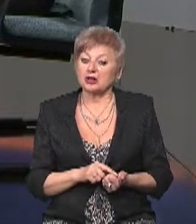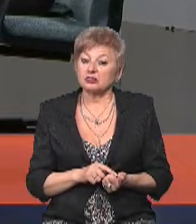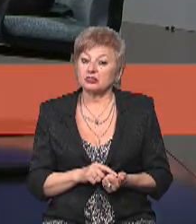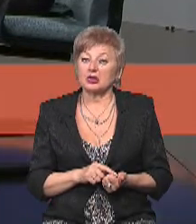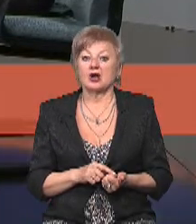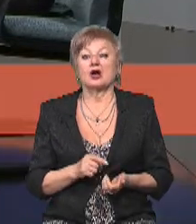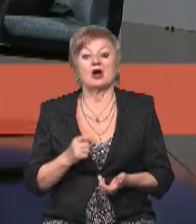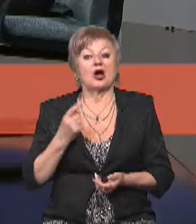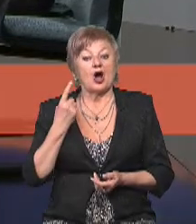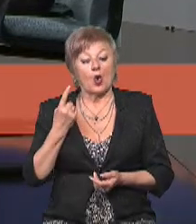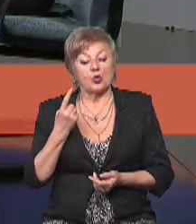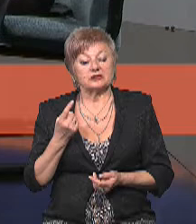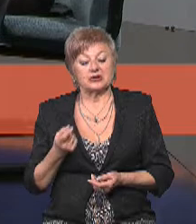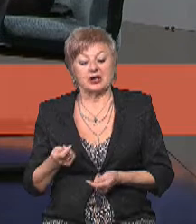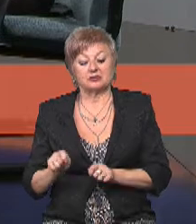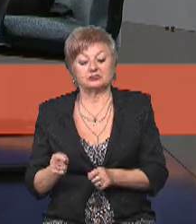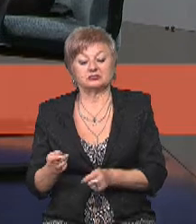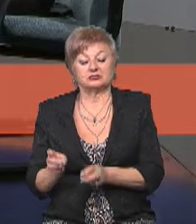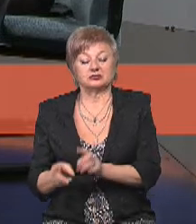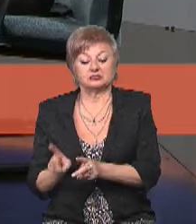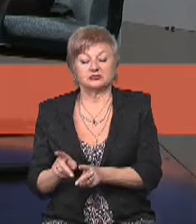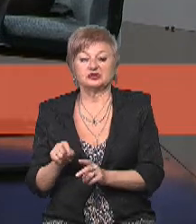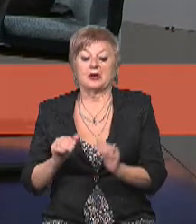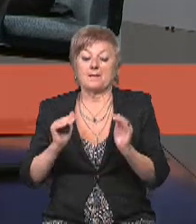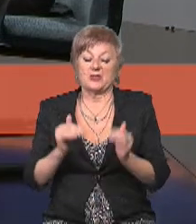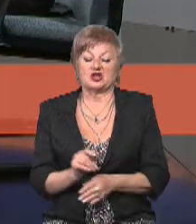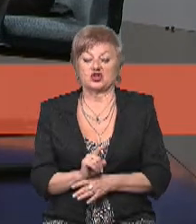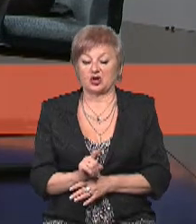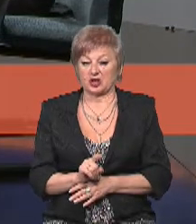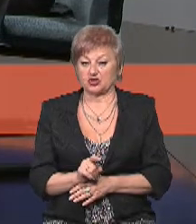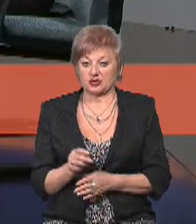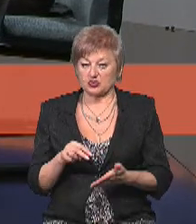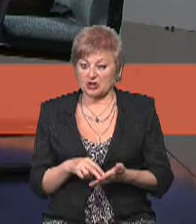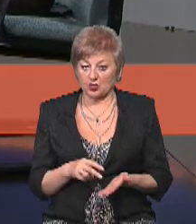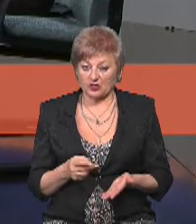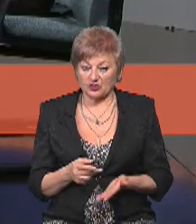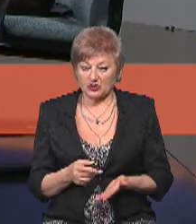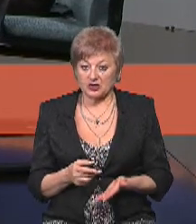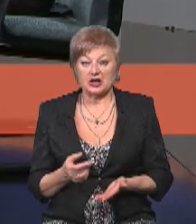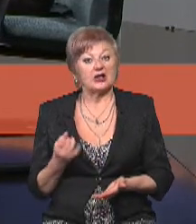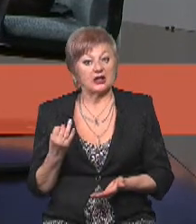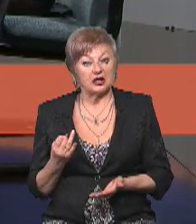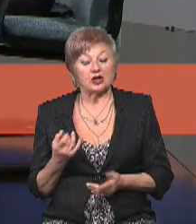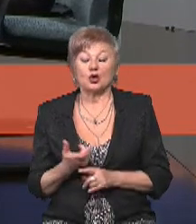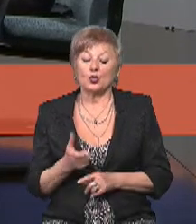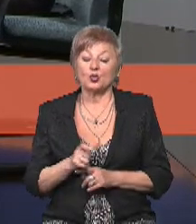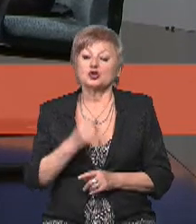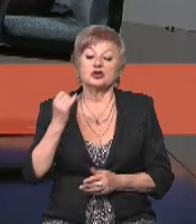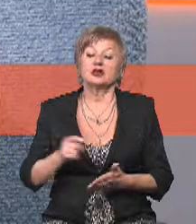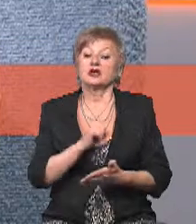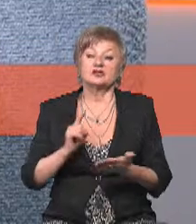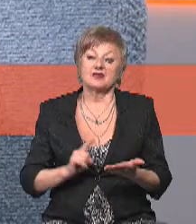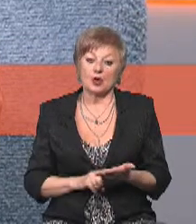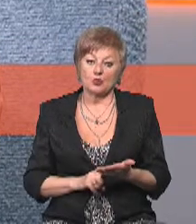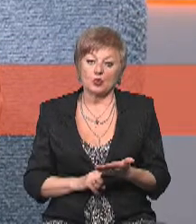Де тільки одна плита, то там найменше лічильників встановлено. І, до речі, це ж дуже цікаве питання з